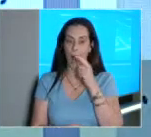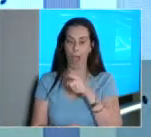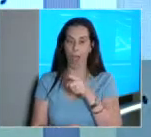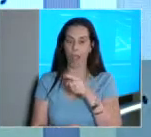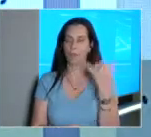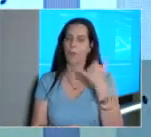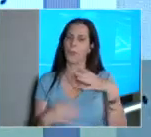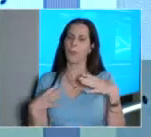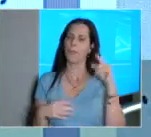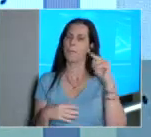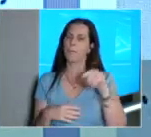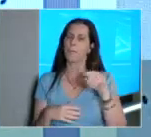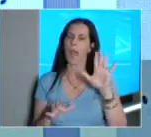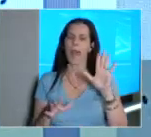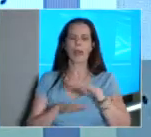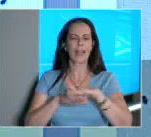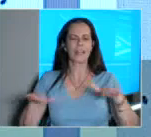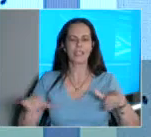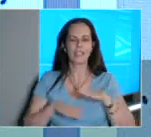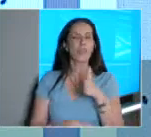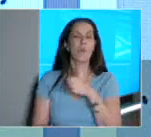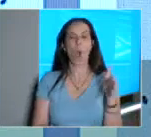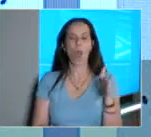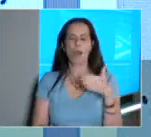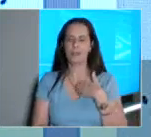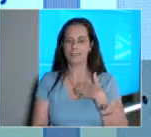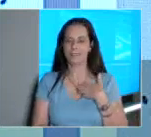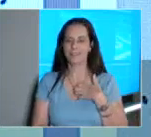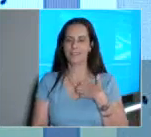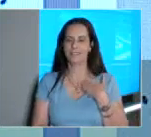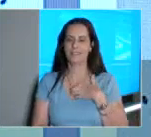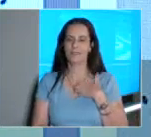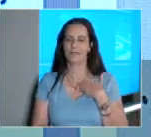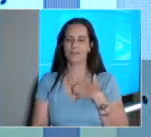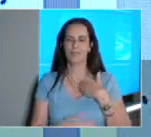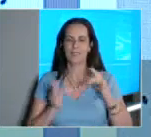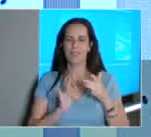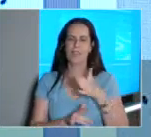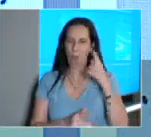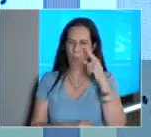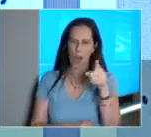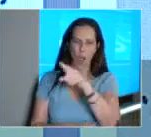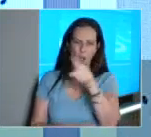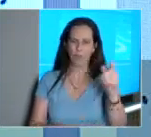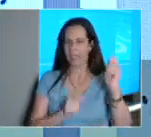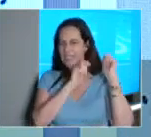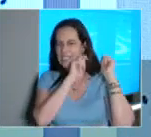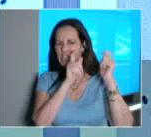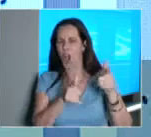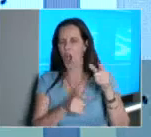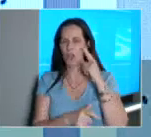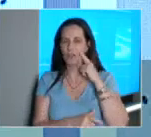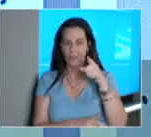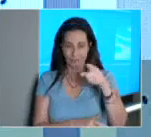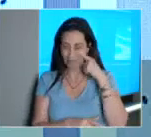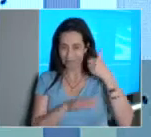הנופש התמידי, מגיע לקאנטרי סמול קלאב עם מלחמות השמאלנים, כיסאות עפים, אבי גבאי באוויר,